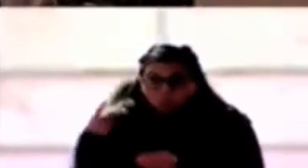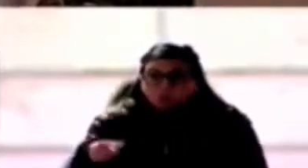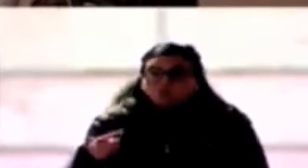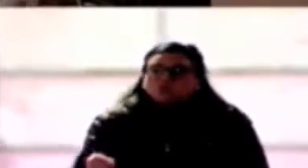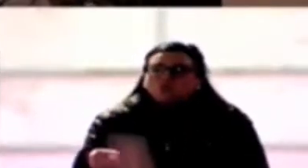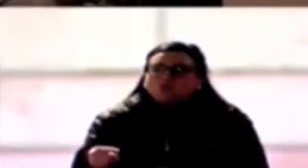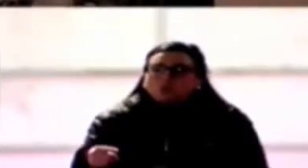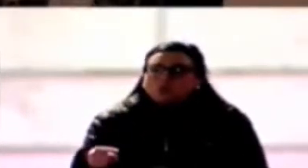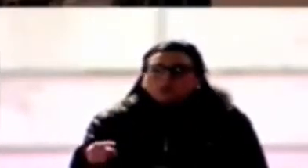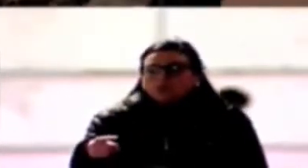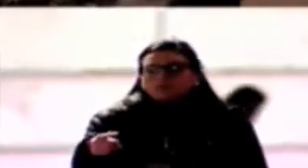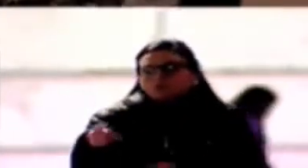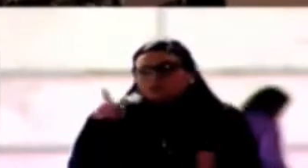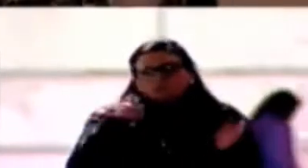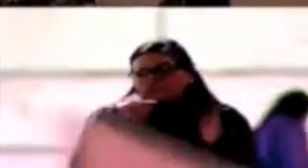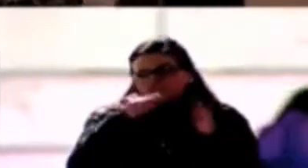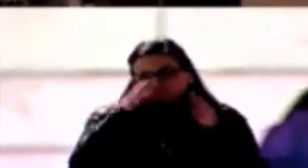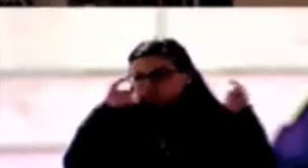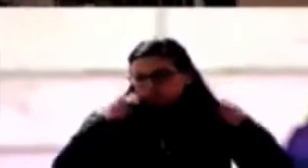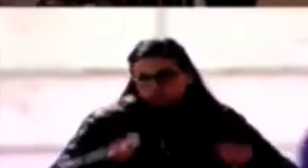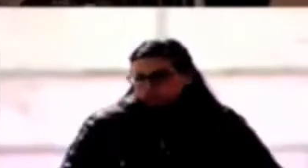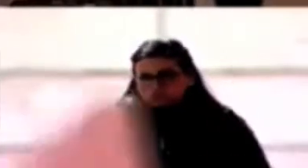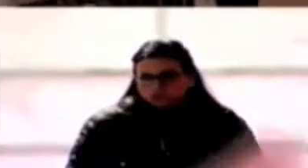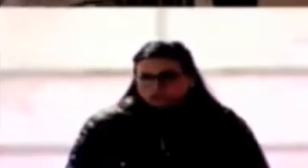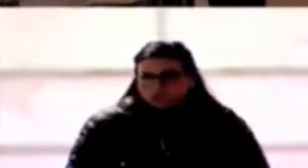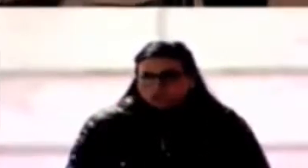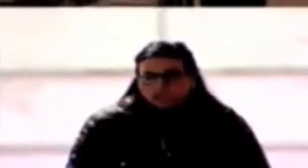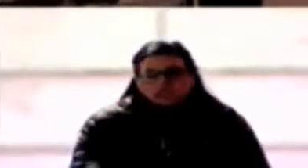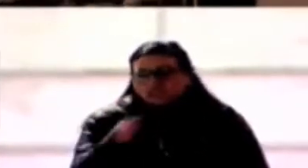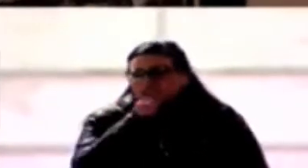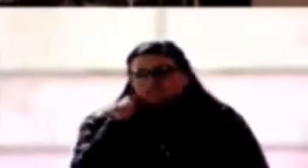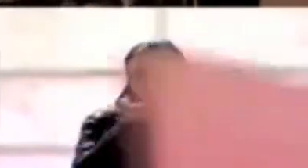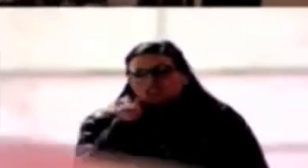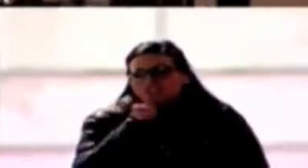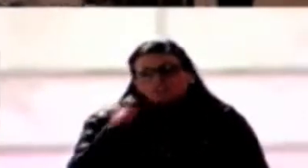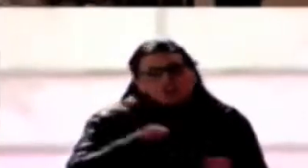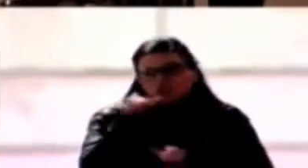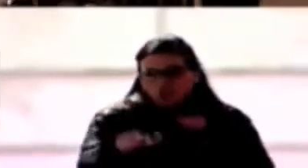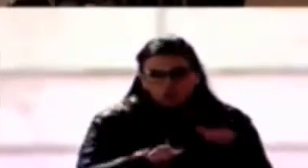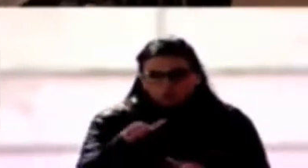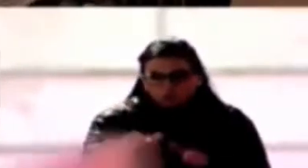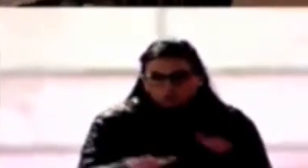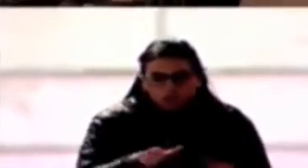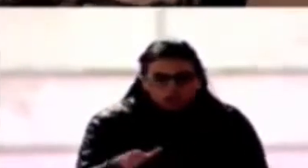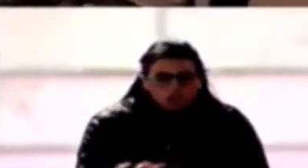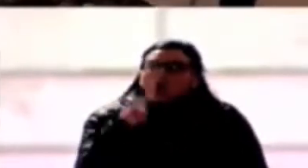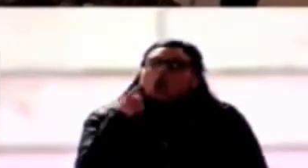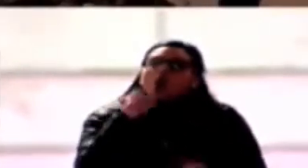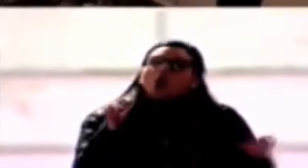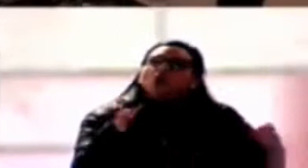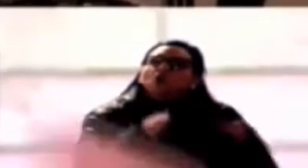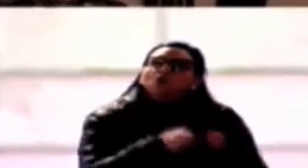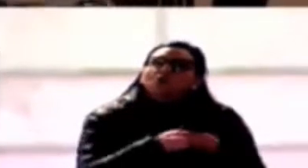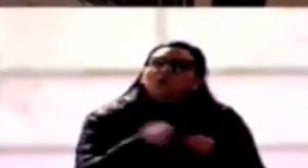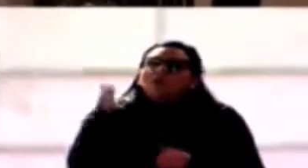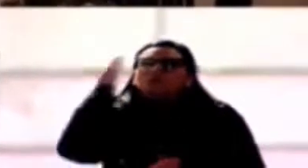ormai in declino, in una persona ormai veramente da rottamare. È stato preso dal fango nel quale si trovava,